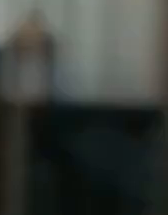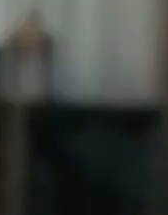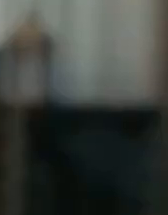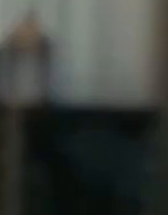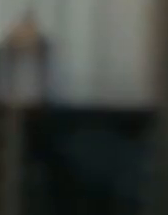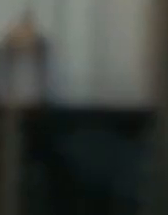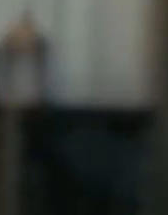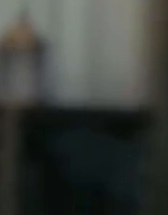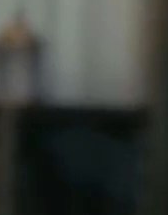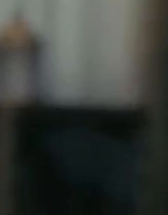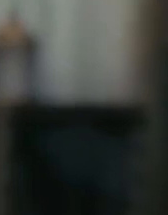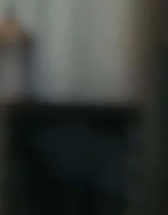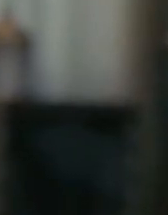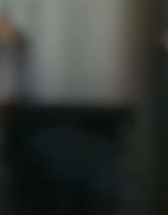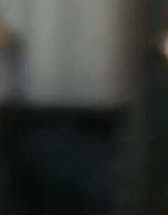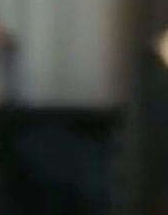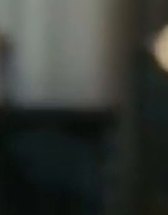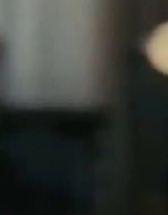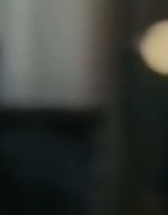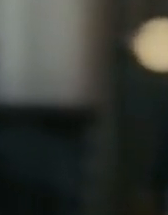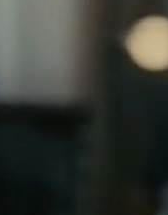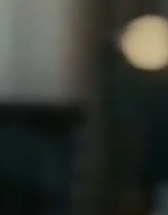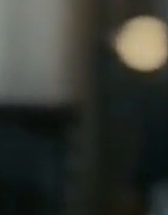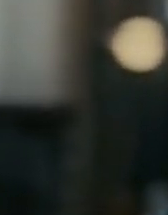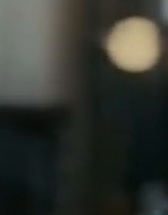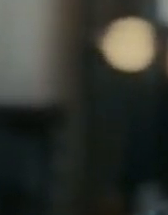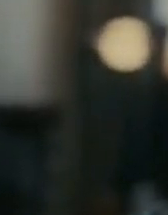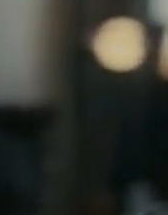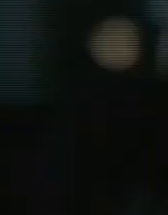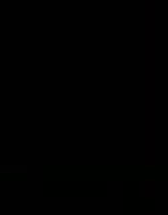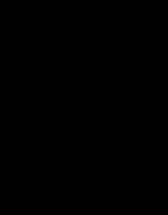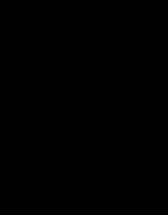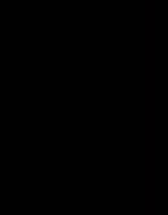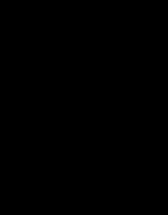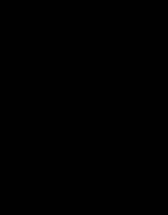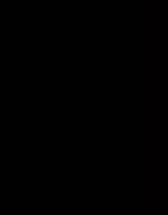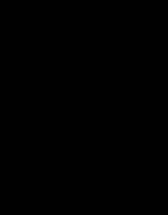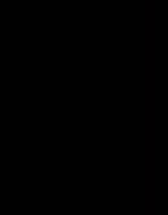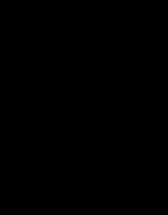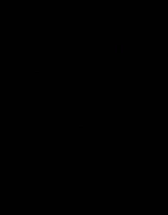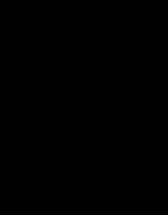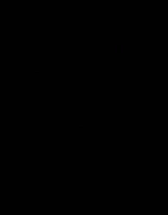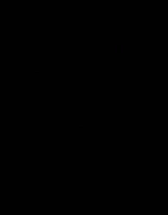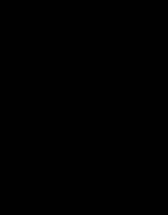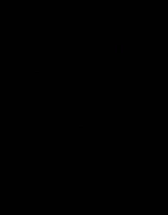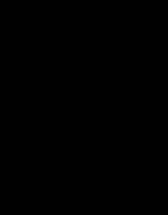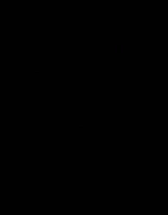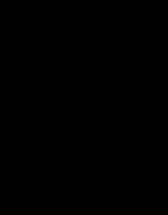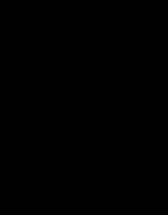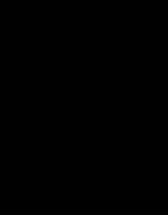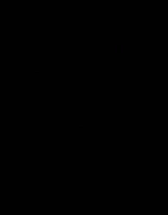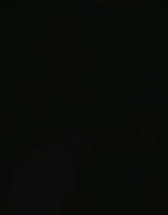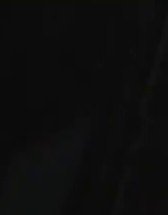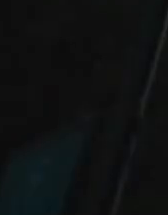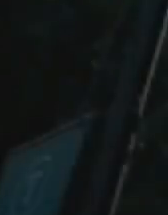أنا المواطن المصري أحمد السقا، تحية طيبة وبعد. أنا بوجه لك رسالة،